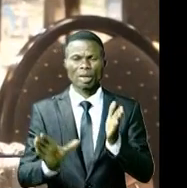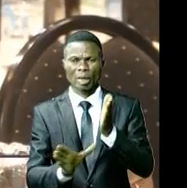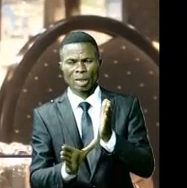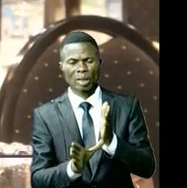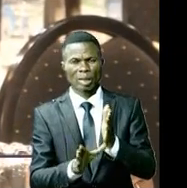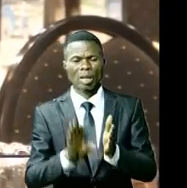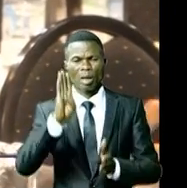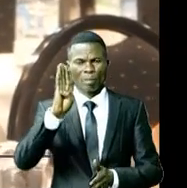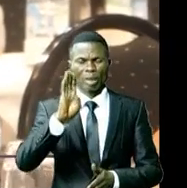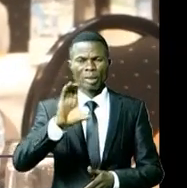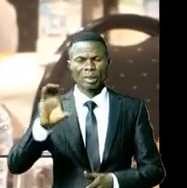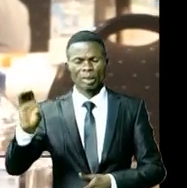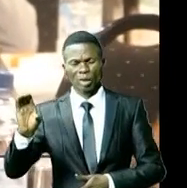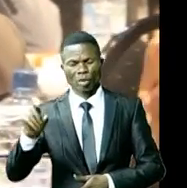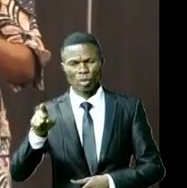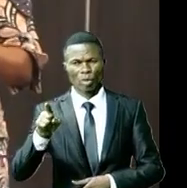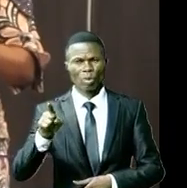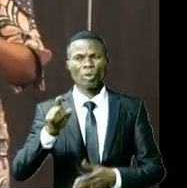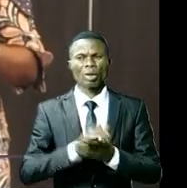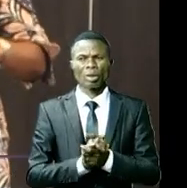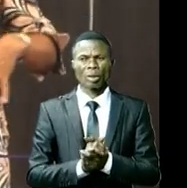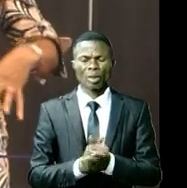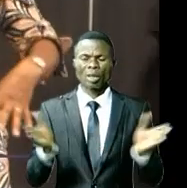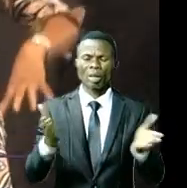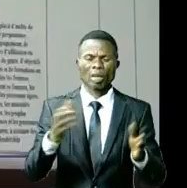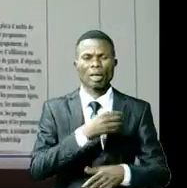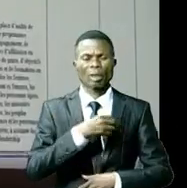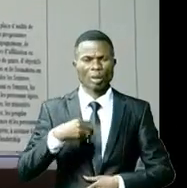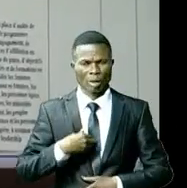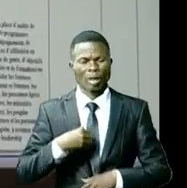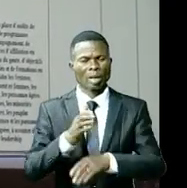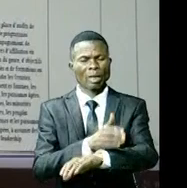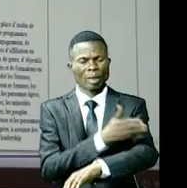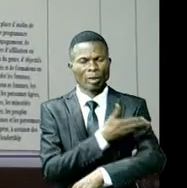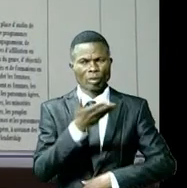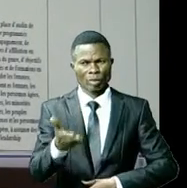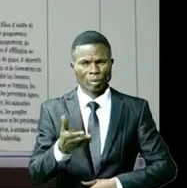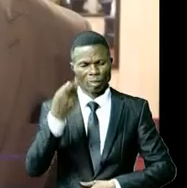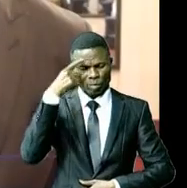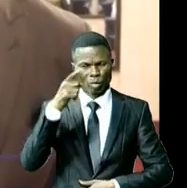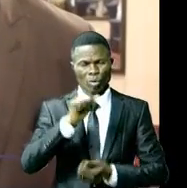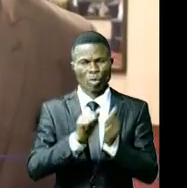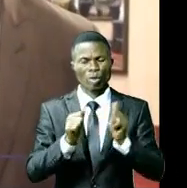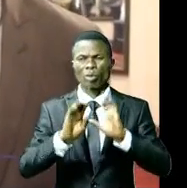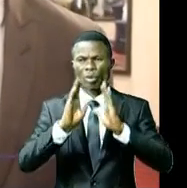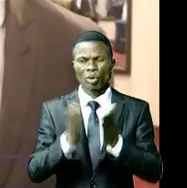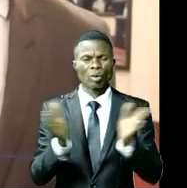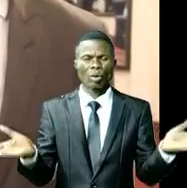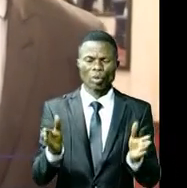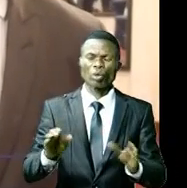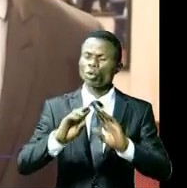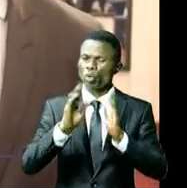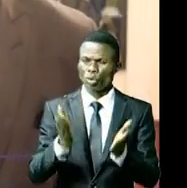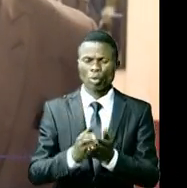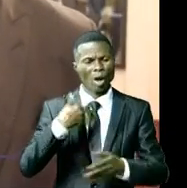BCECO, Gaspard Kabongo Moutissé, a encouragé les femmes à aller de l'avant. Pour les femmes du BCECO, nous les encourageons à